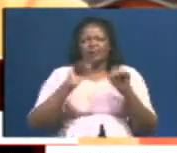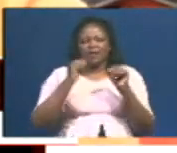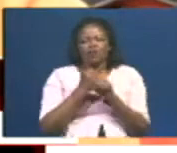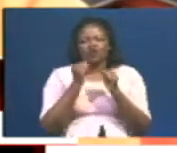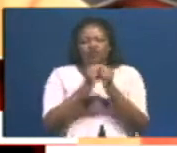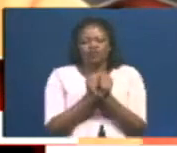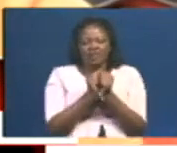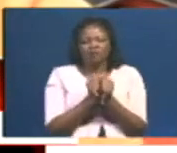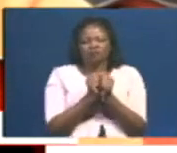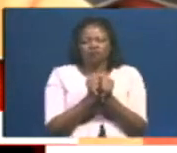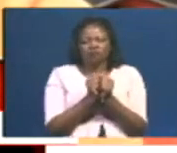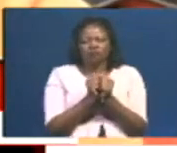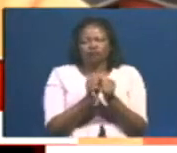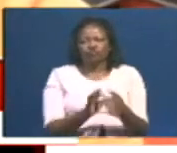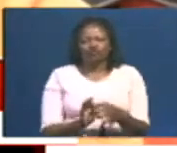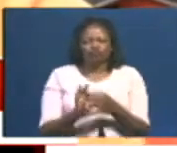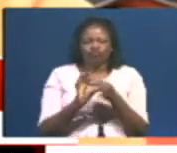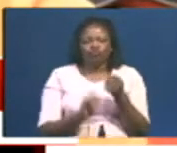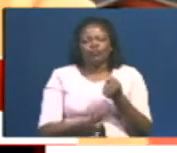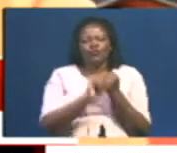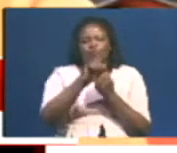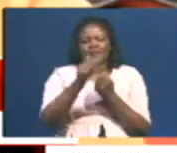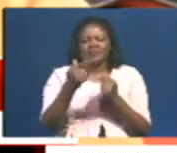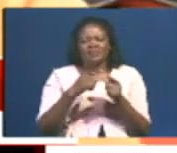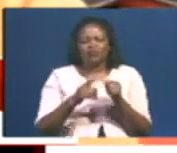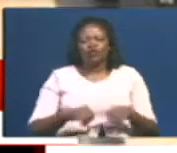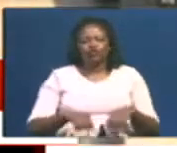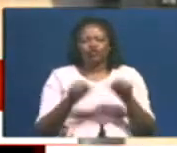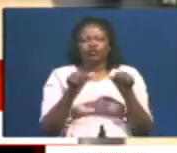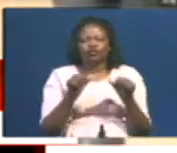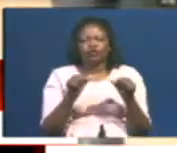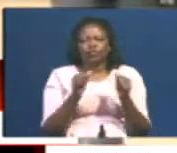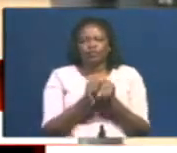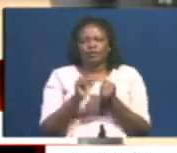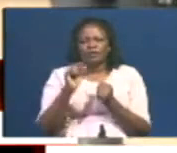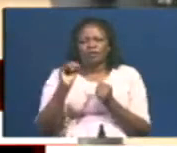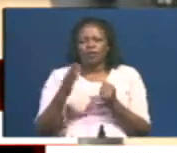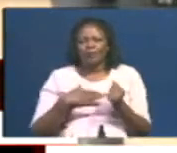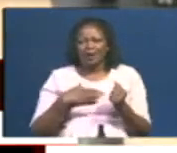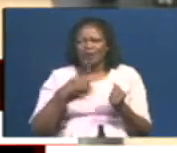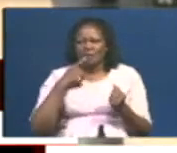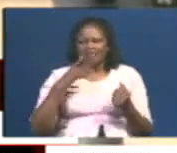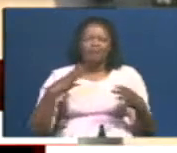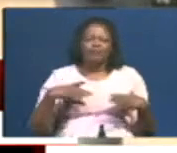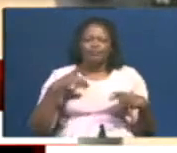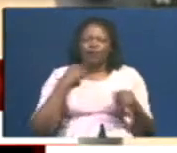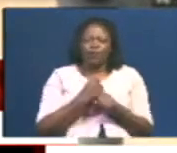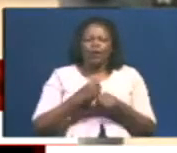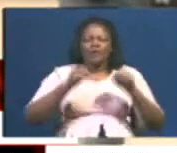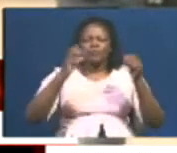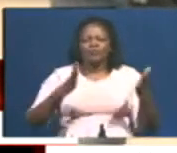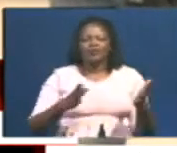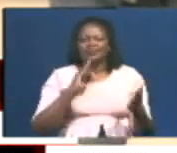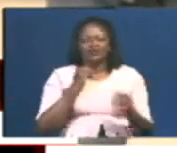kujiunga na kushikana mkono ili tuweze kuendeleza sako yetu. Mimi kwangu ni kuambia wana bodaboda mara waseme hakuna